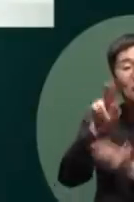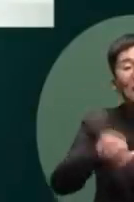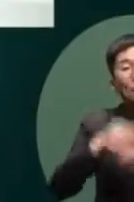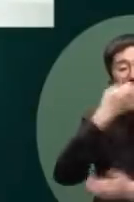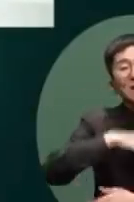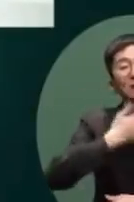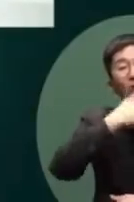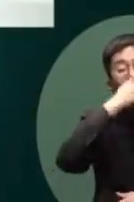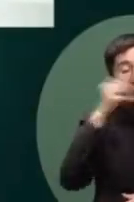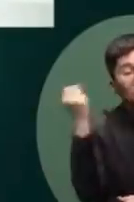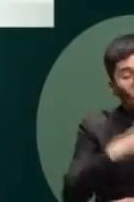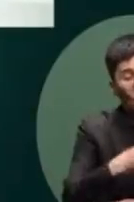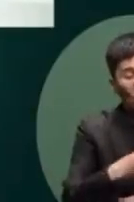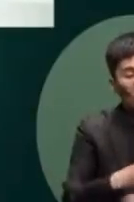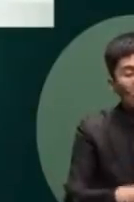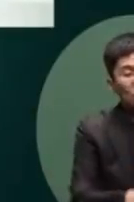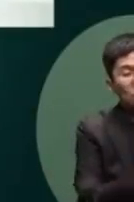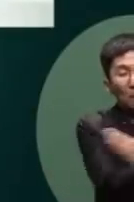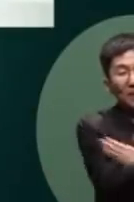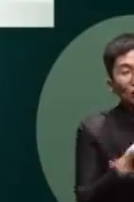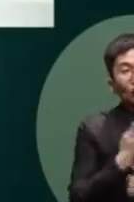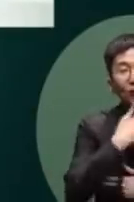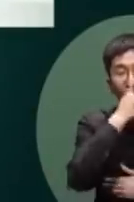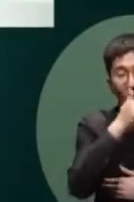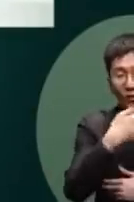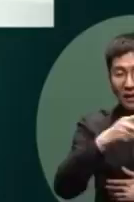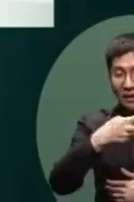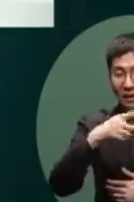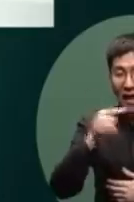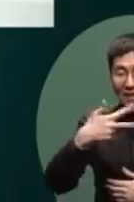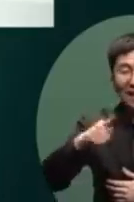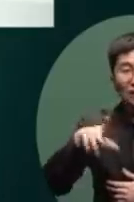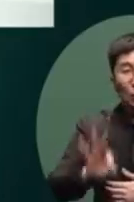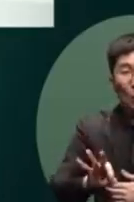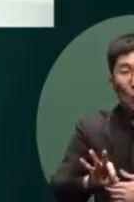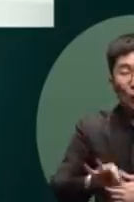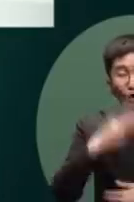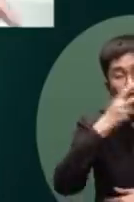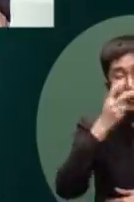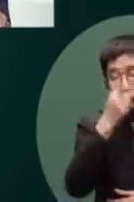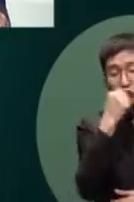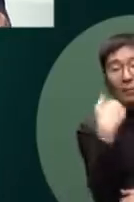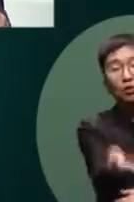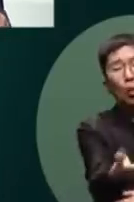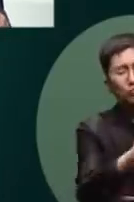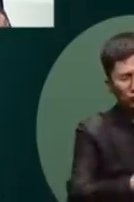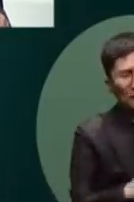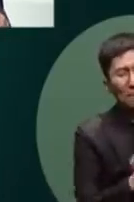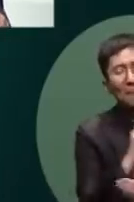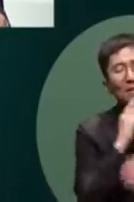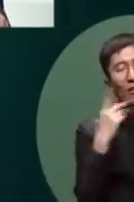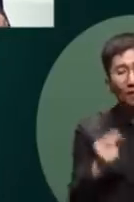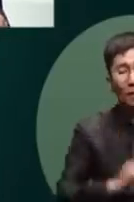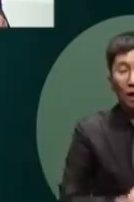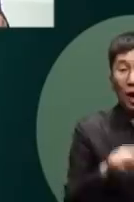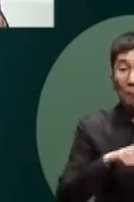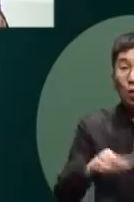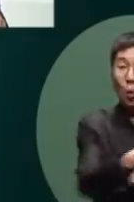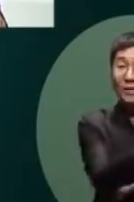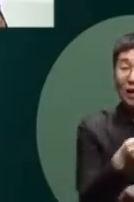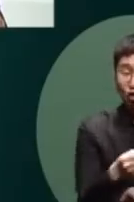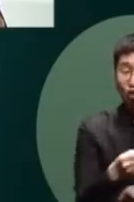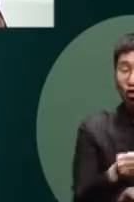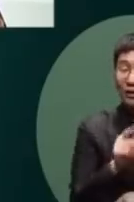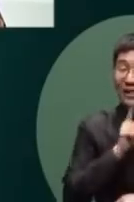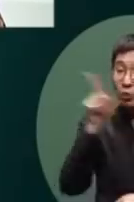그리고 부정 대출범들, 대장동 그 비리범들 수사 봐주기 한 거 명백해요. 일반 대출